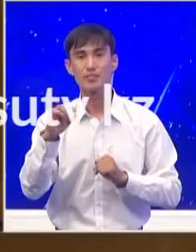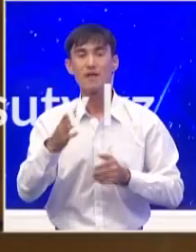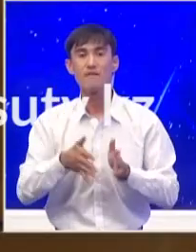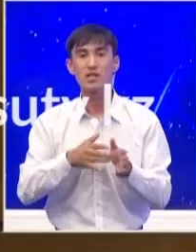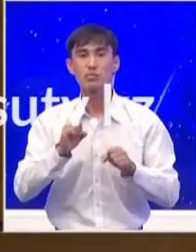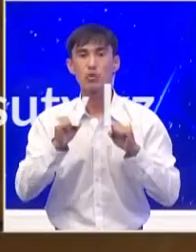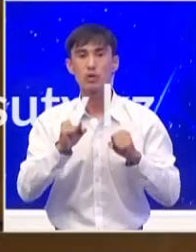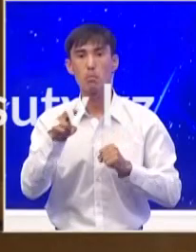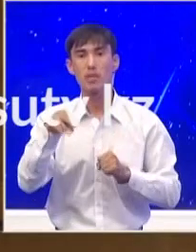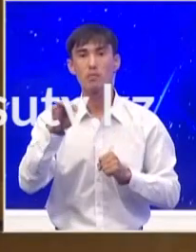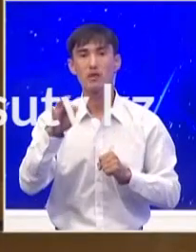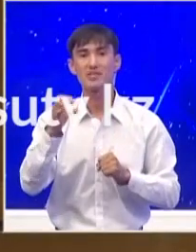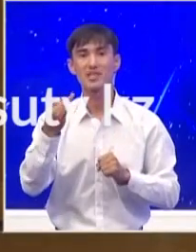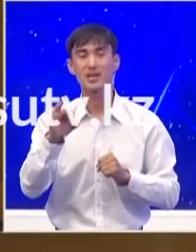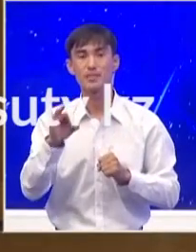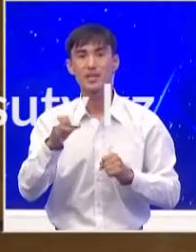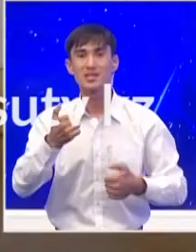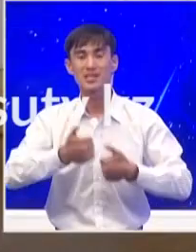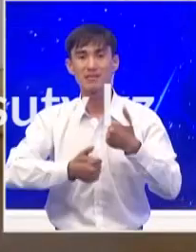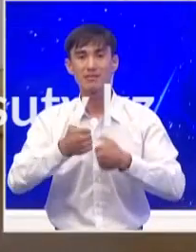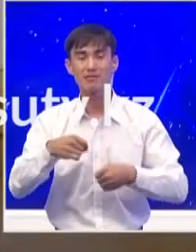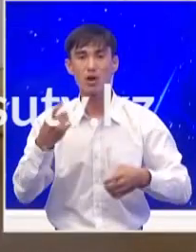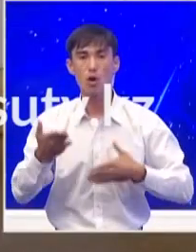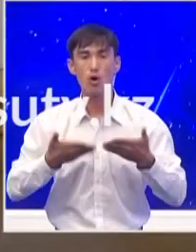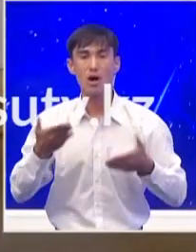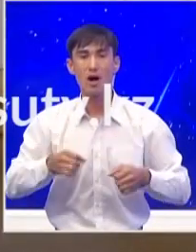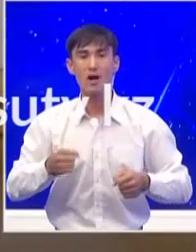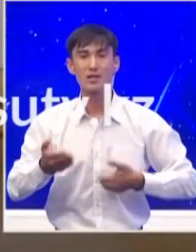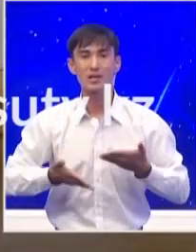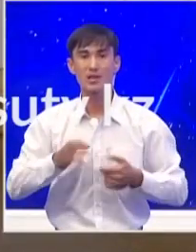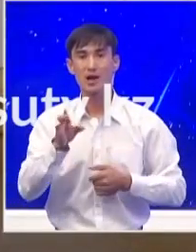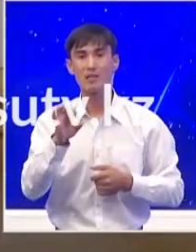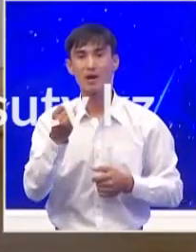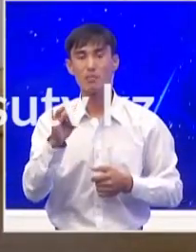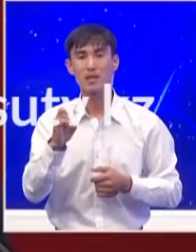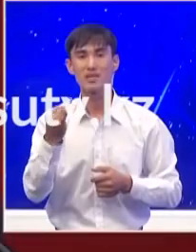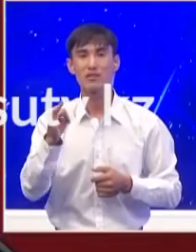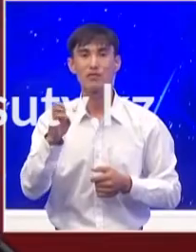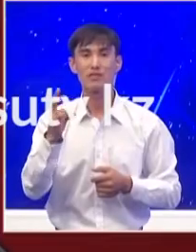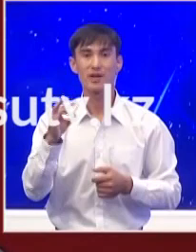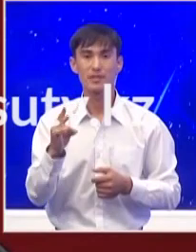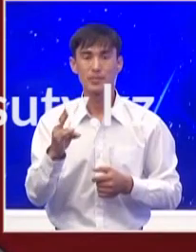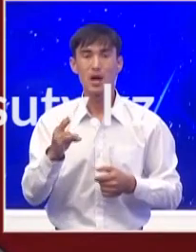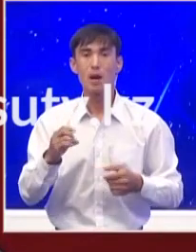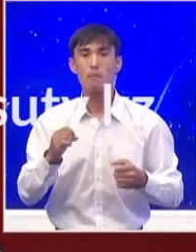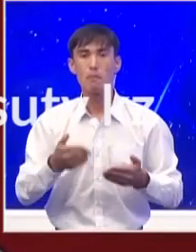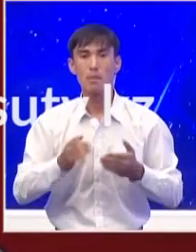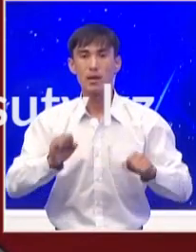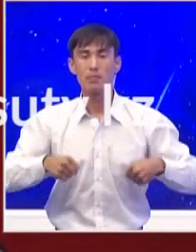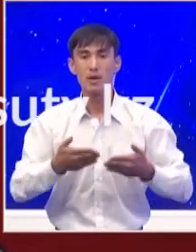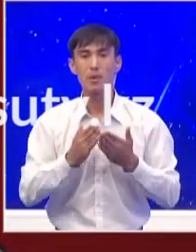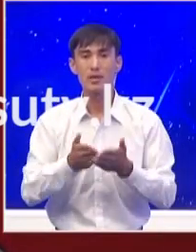выступит пономарев сергей в соревнованиях по лёгкой атлетике ратова иман и иванов иван по гребле на байдарках и каноэ